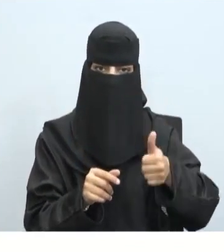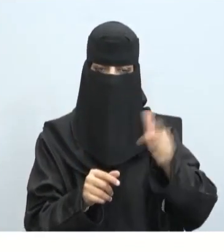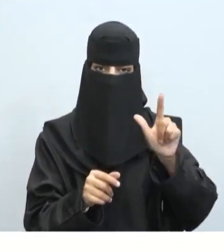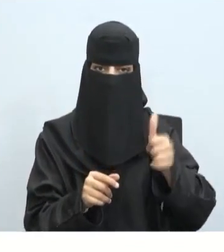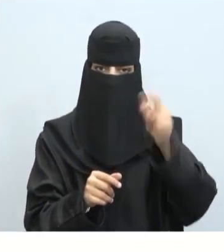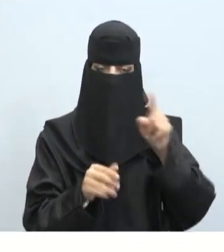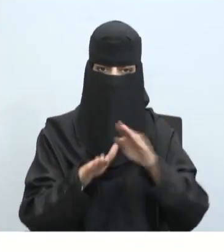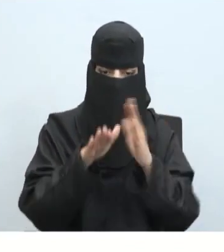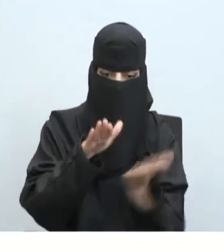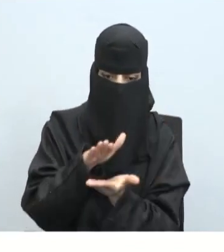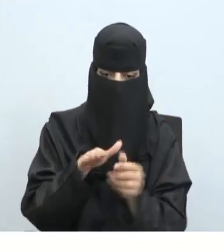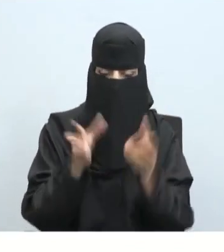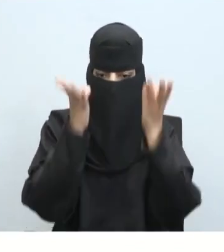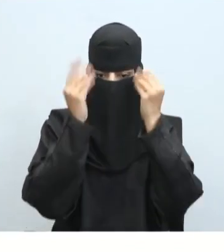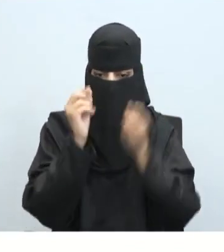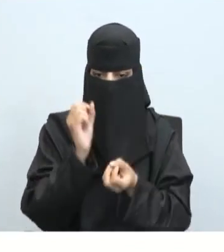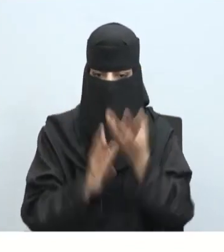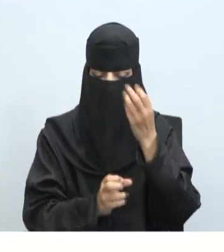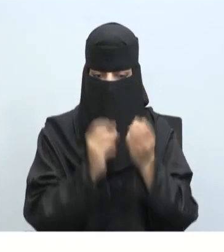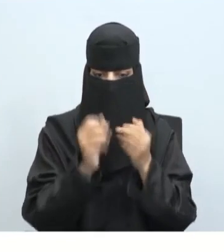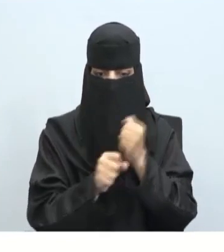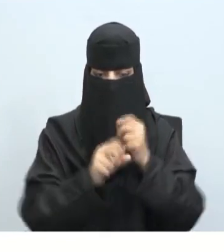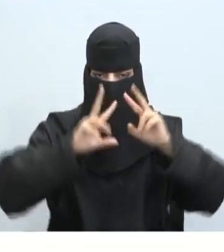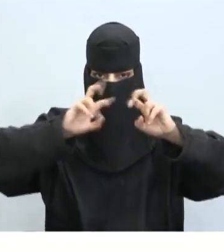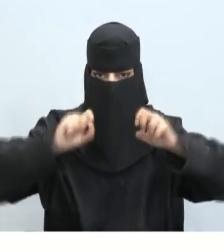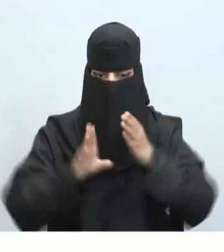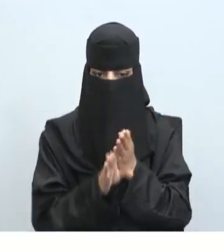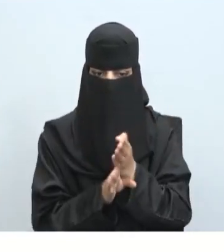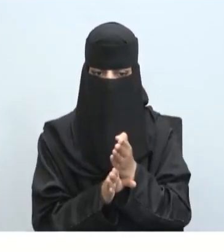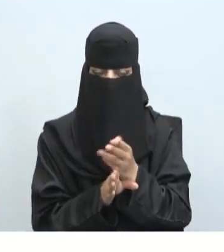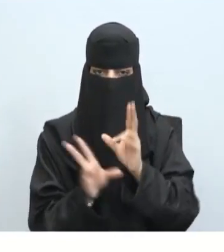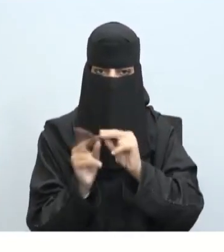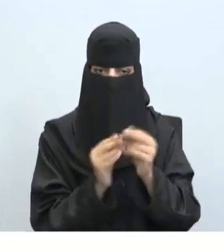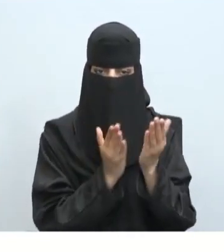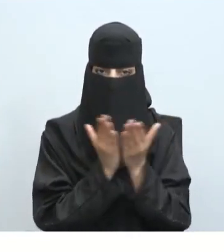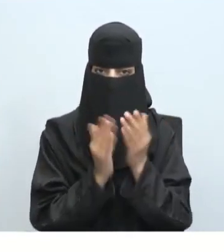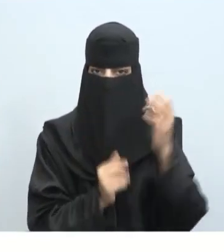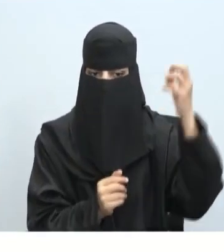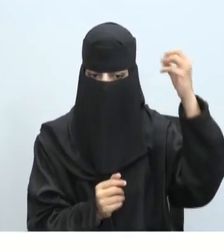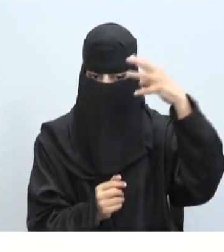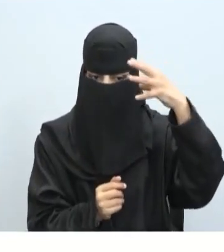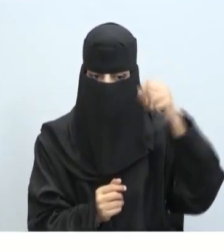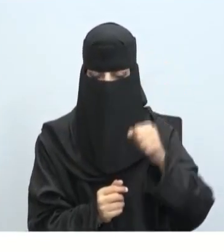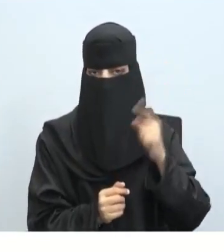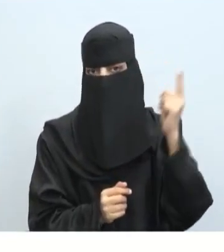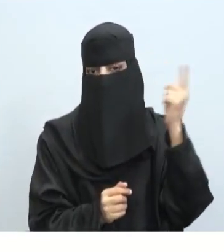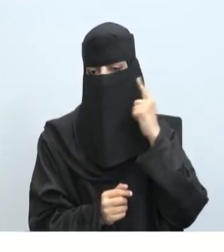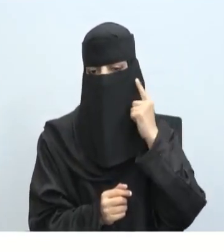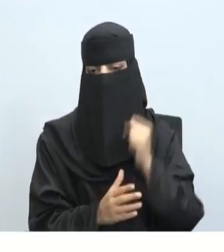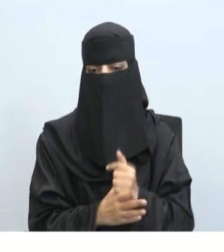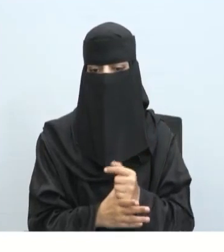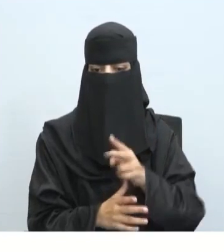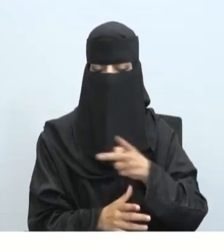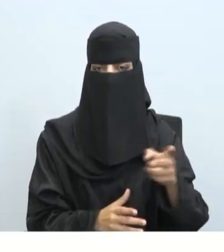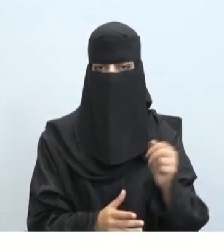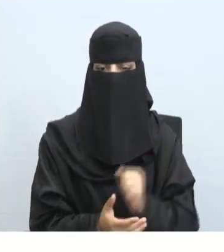المسلمون في هذا العلم واجروا بحوثا في هذا المجال مثل دراسه الضوء والصوت